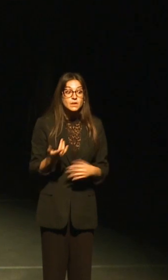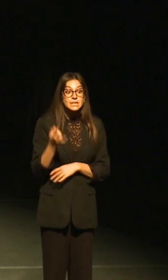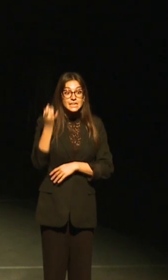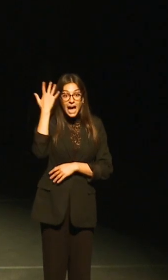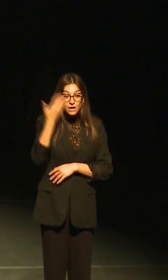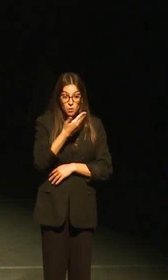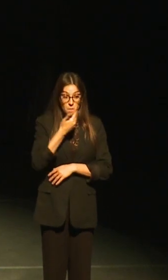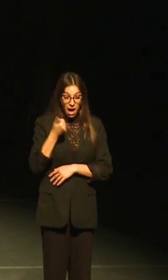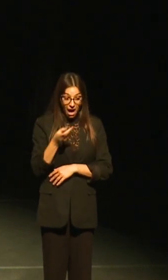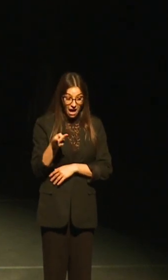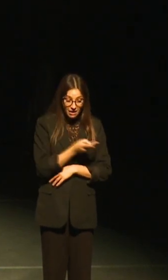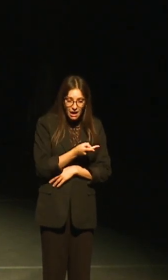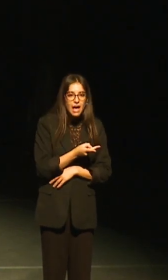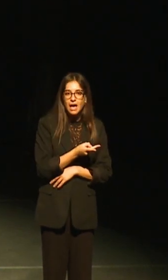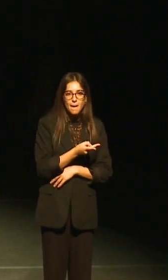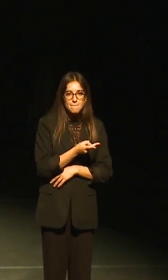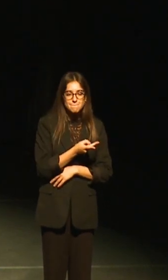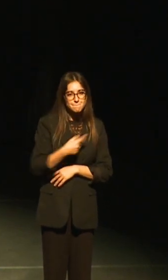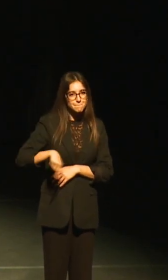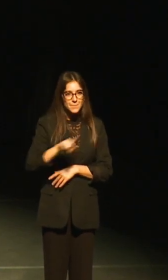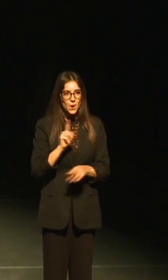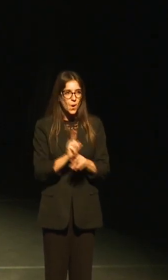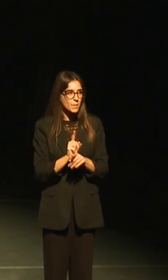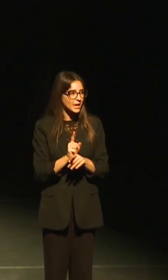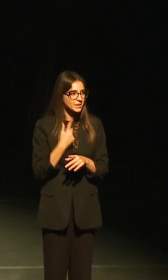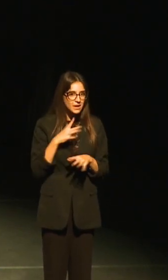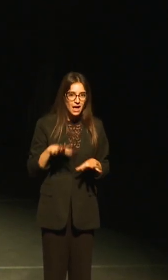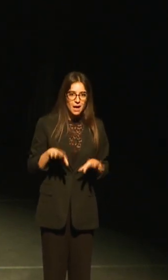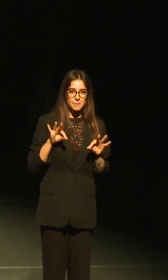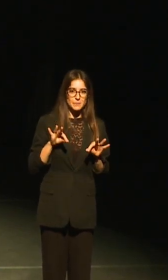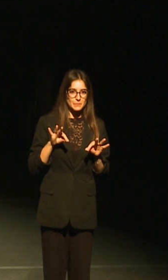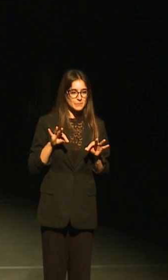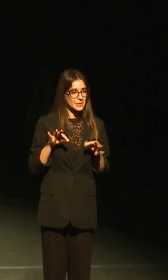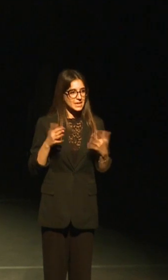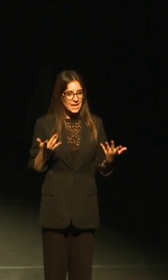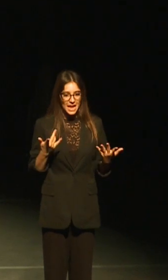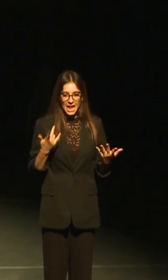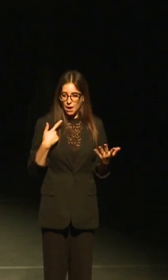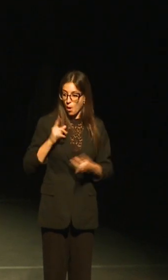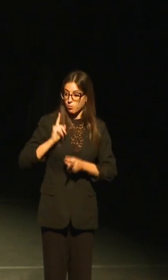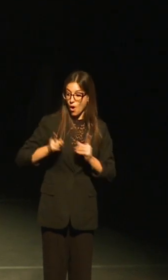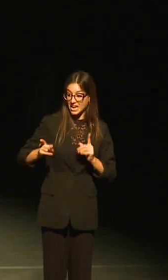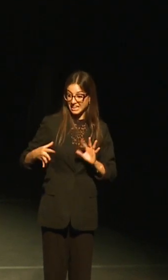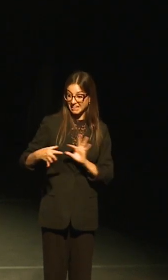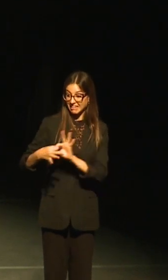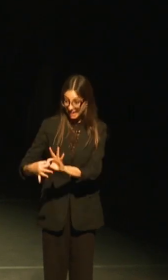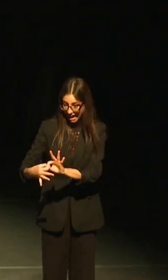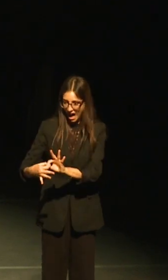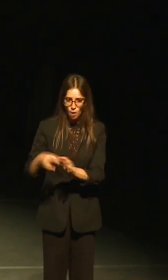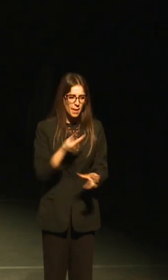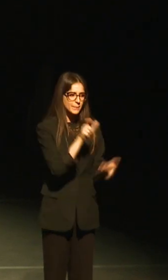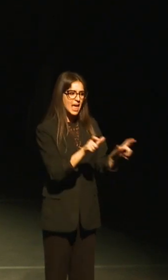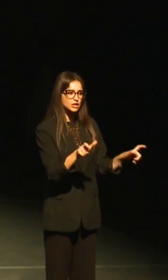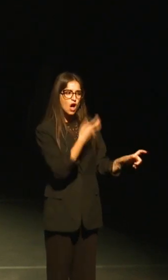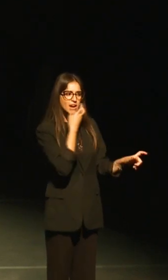si ferma poi come dire a fare più gli interessi di una parte politica che non gli interessi delle persone